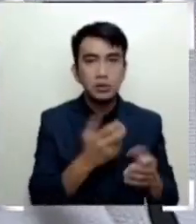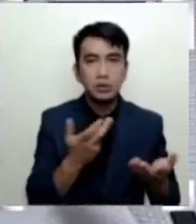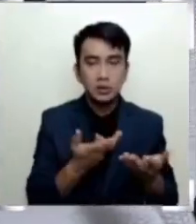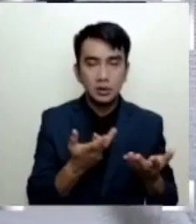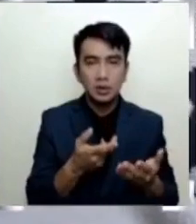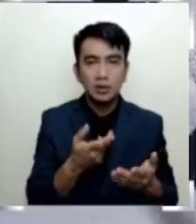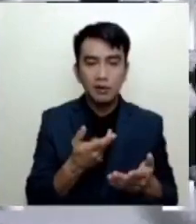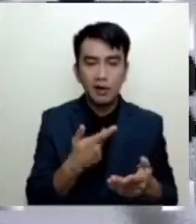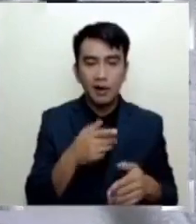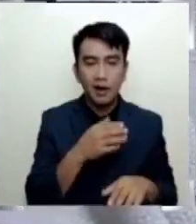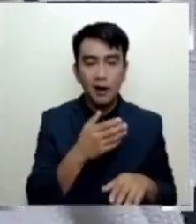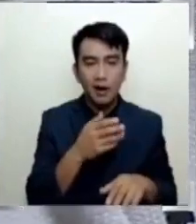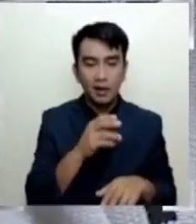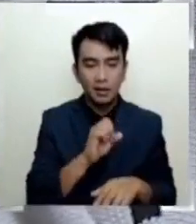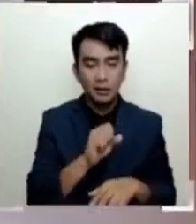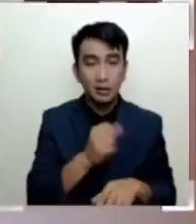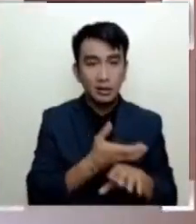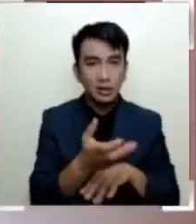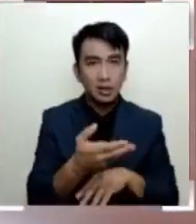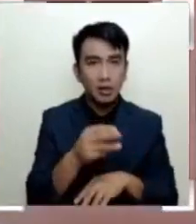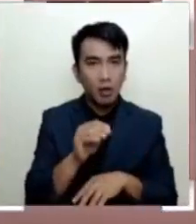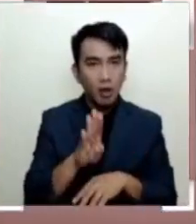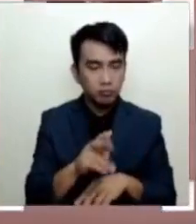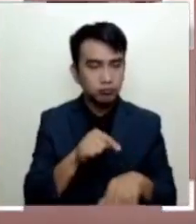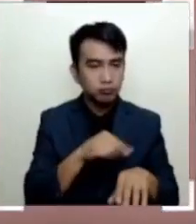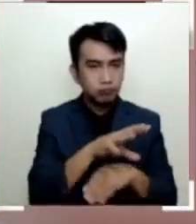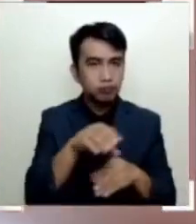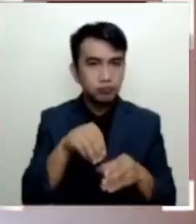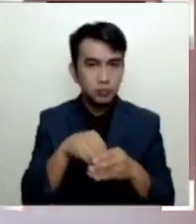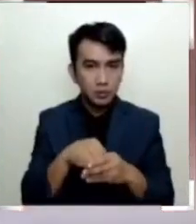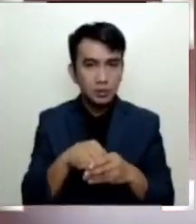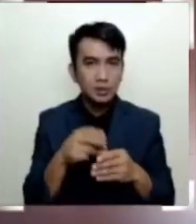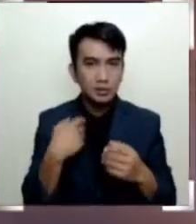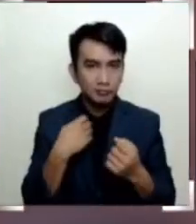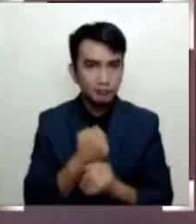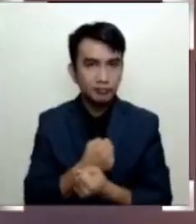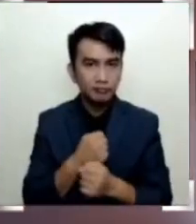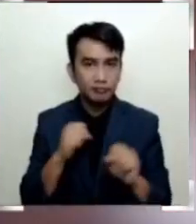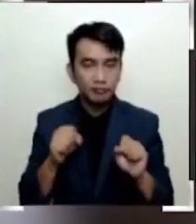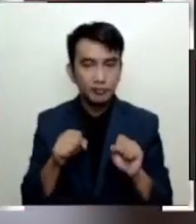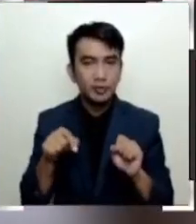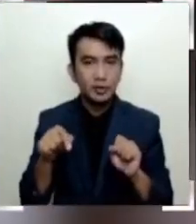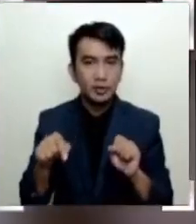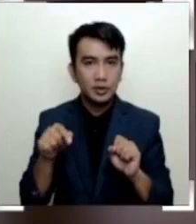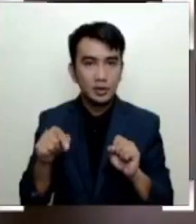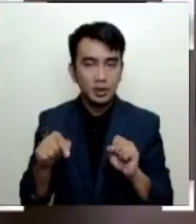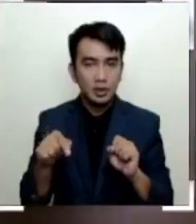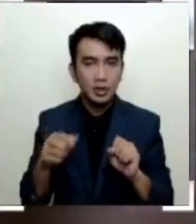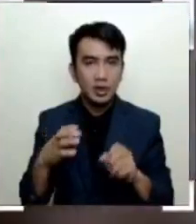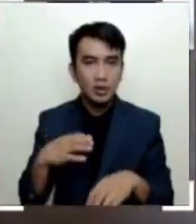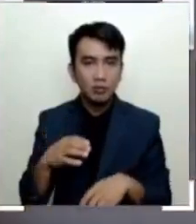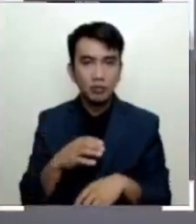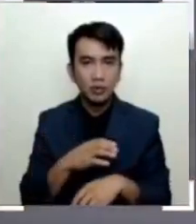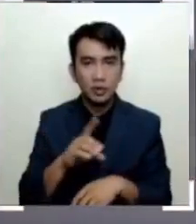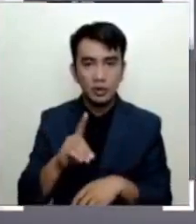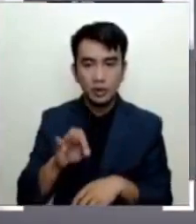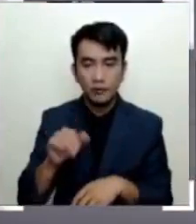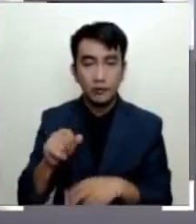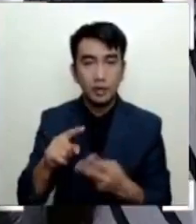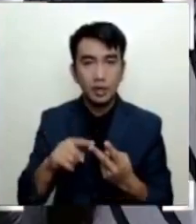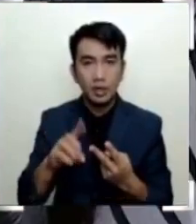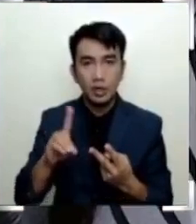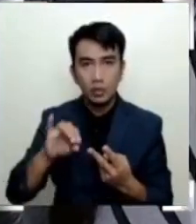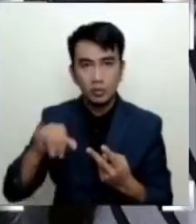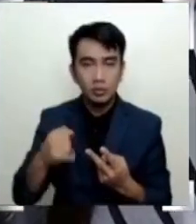Nitong Abril, kasama si alias Jenny sa mga sinagip ng Presidential Anti-Organized Crime Commission, DFA at DOJ sa